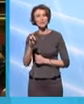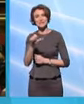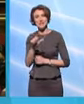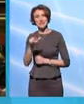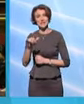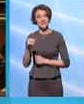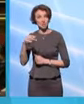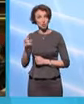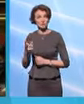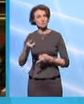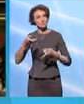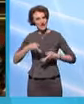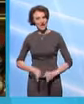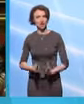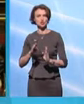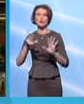anni fa.